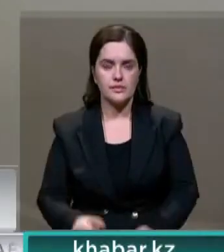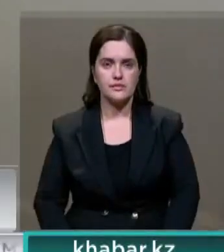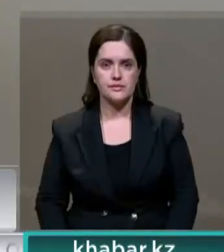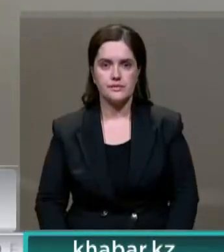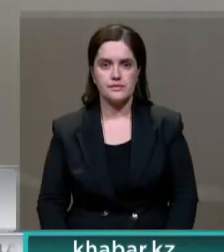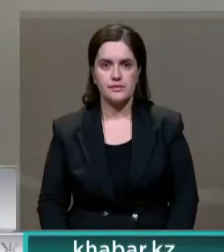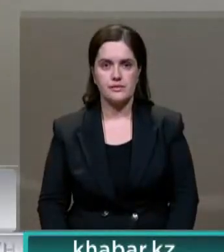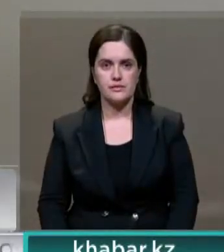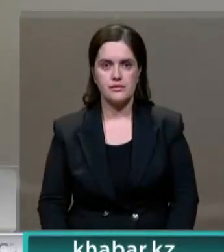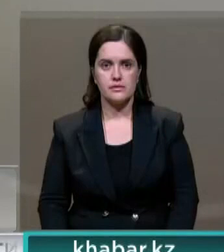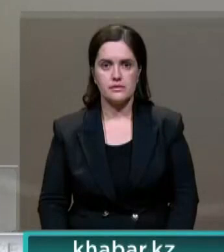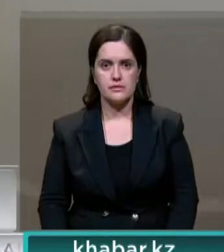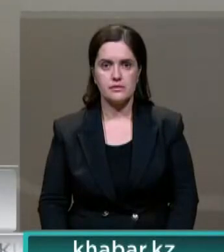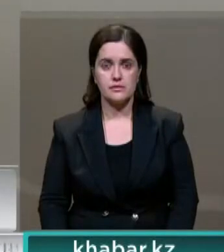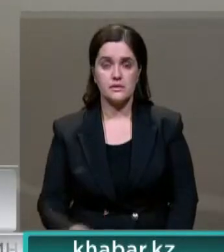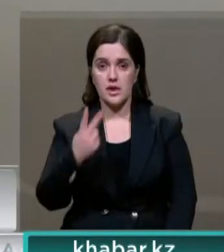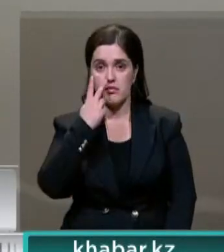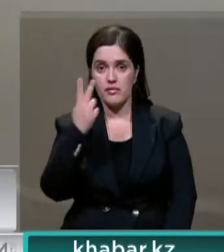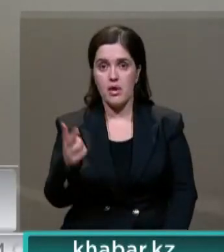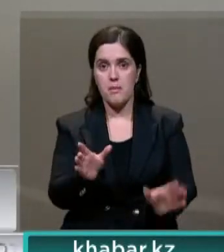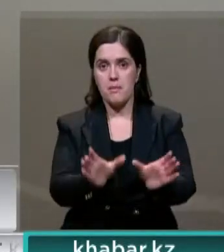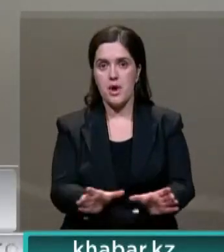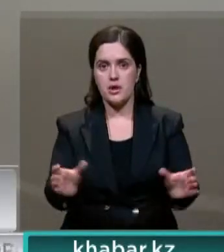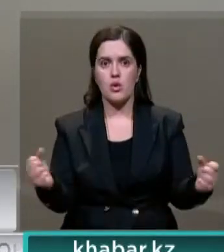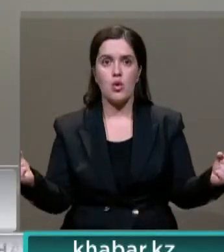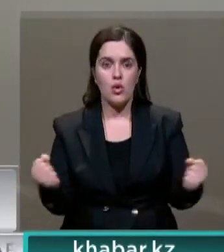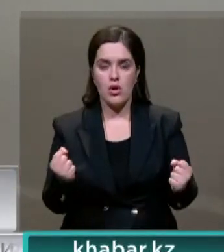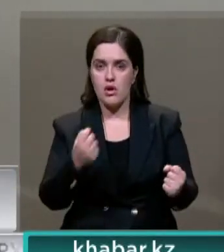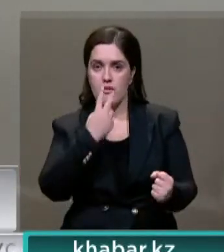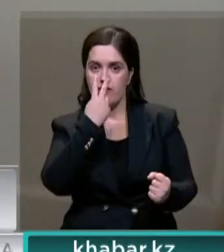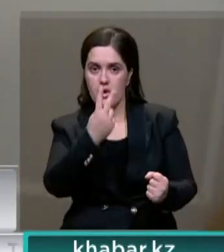одежду. Вон батареи холодные все. Снег уже на улице.